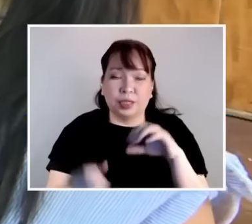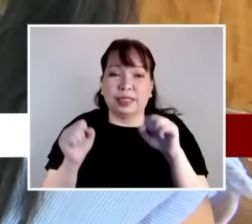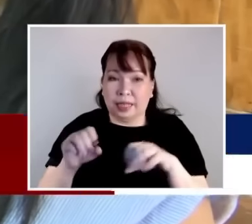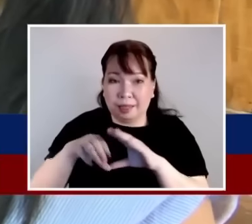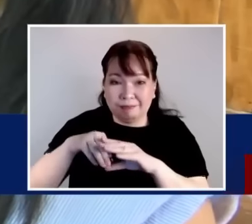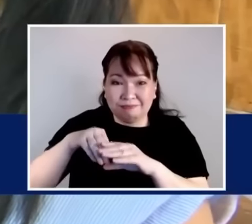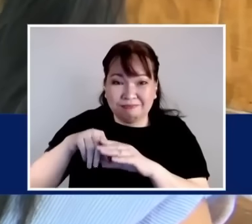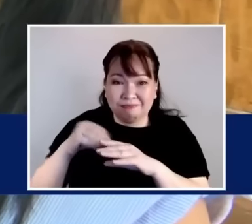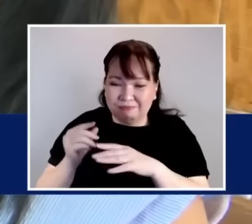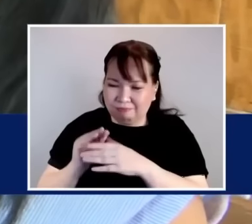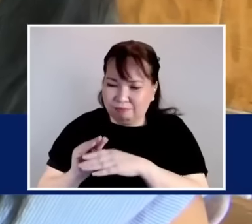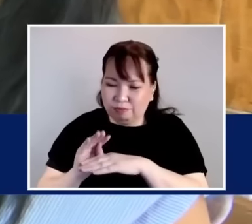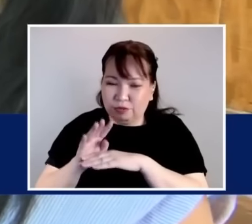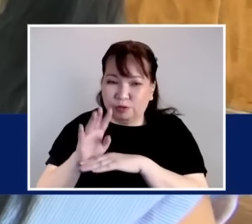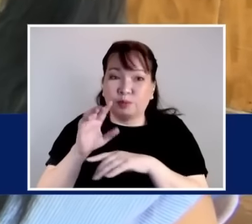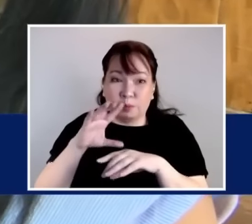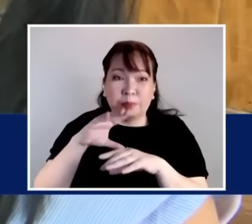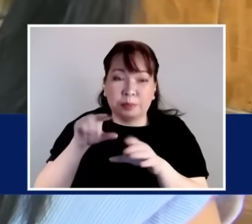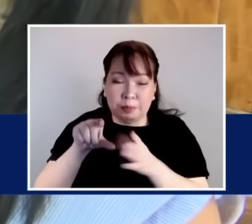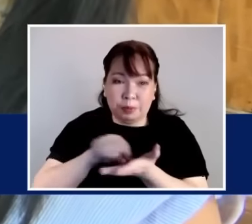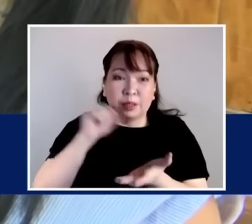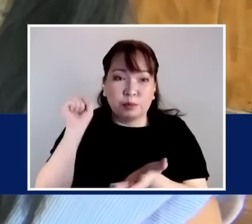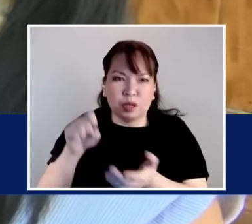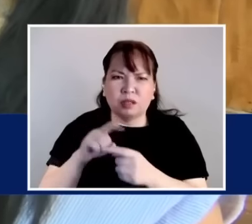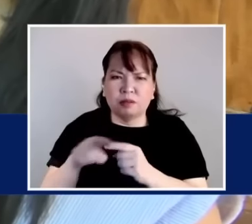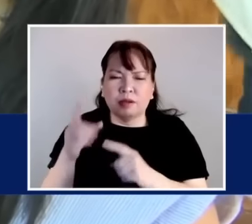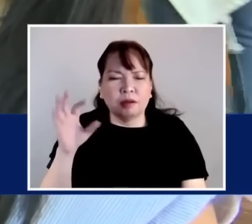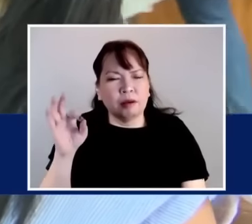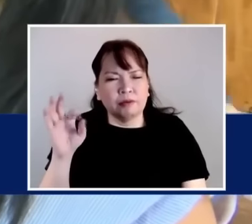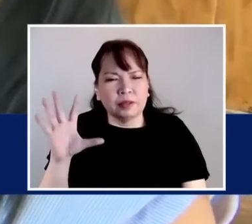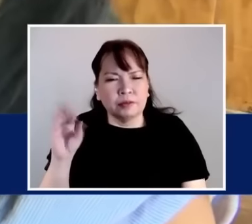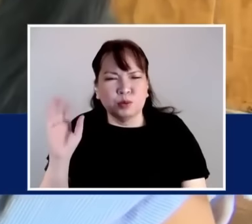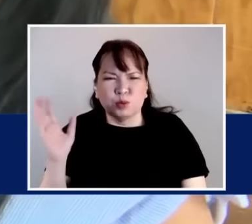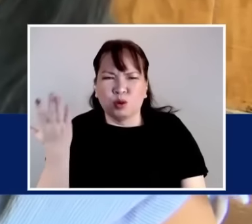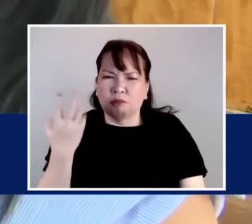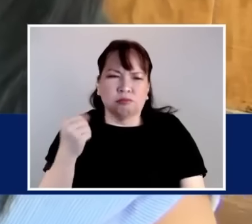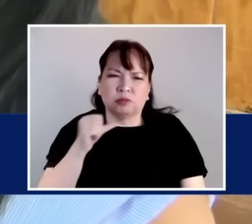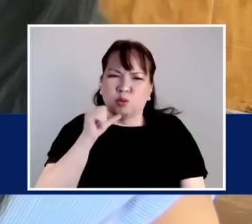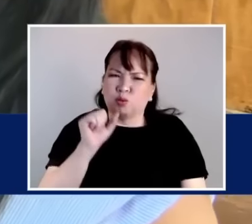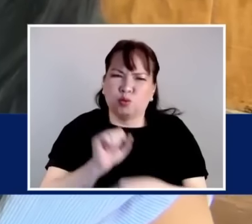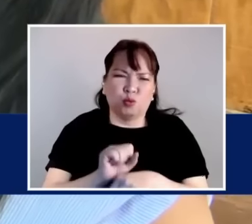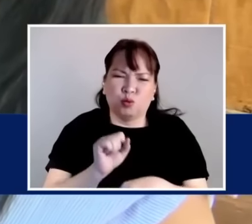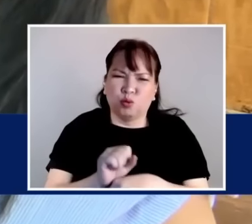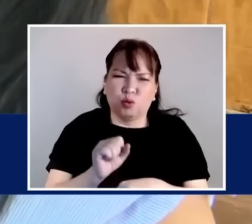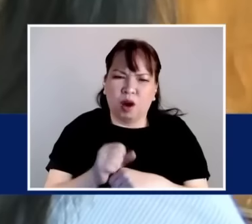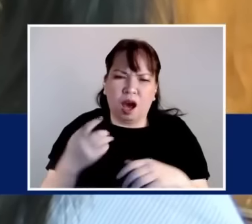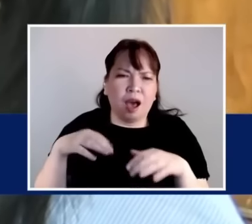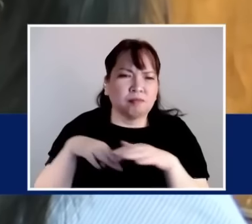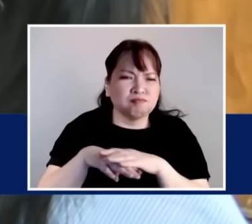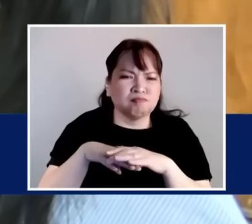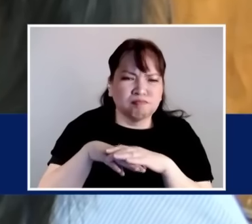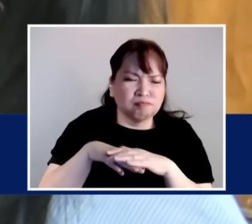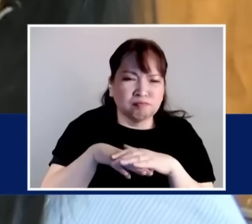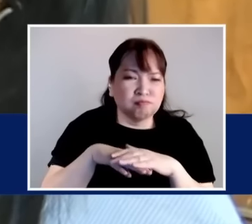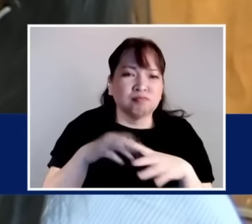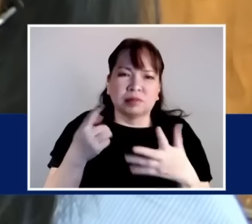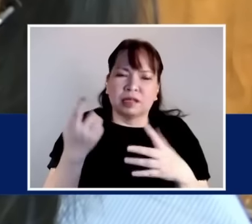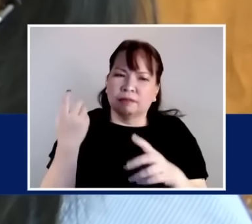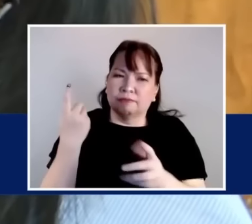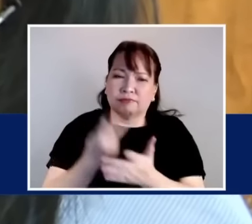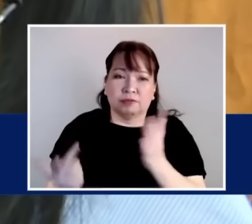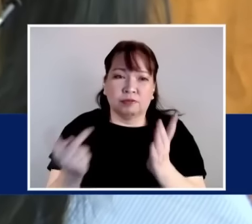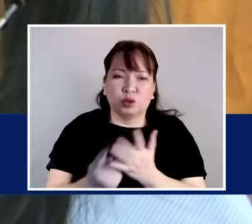then around 9:50, doon na po hindi na po siya nag-feed. Hindi na po namin ma-feed yung ballot. And then we called